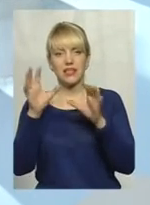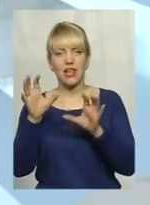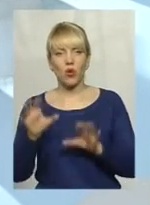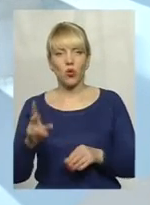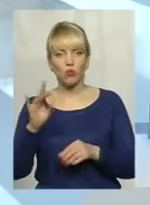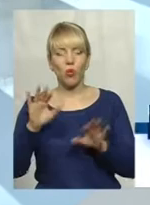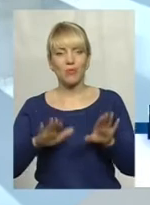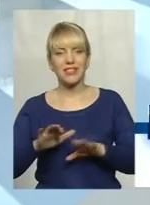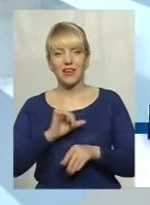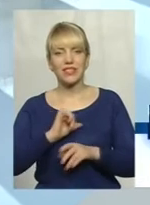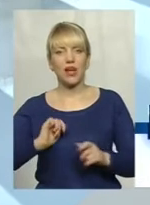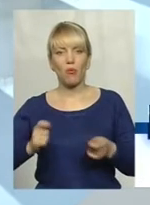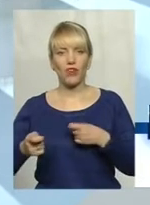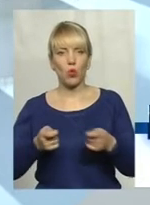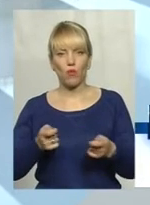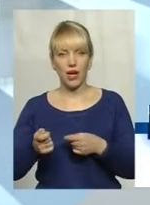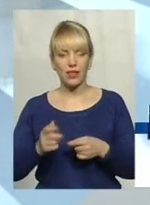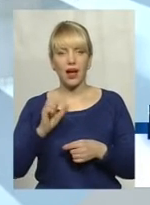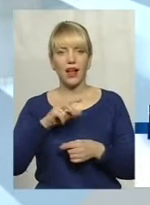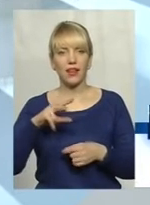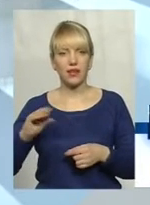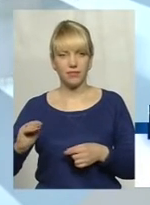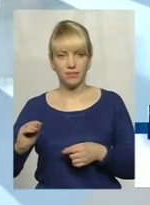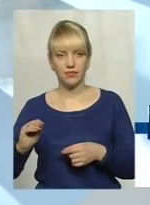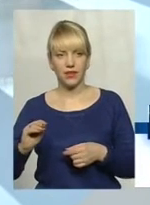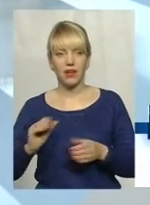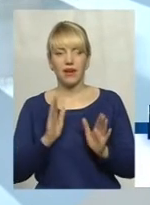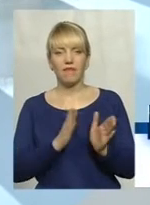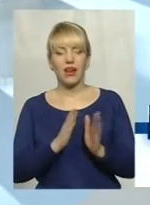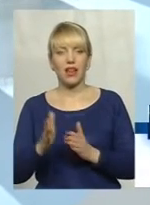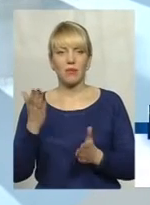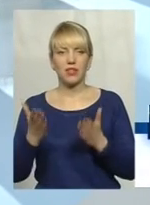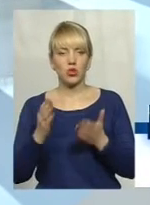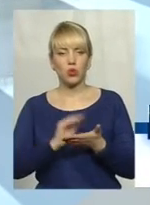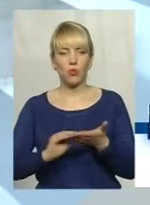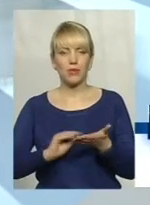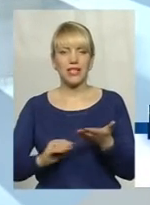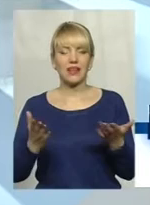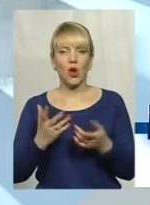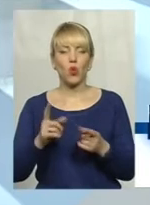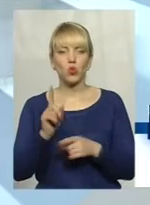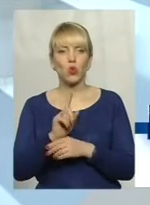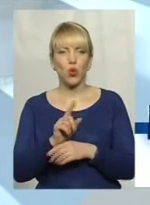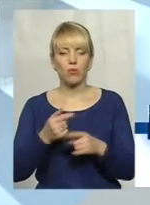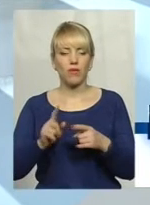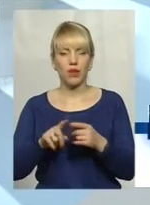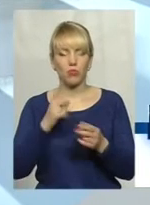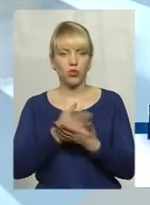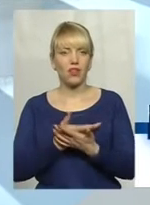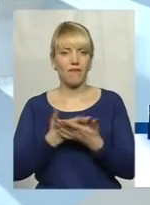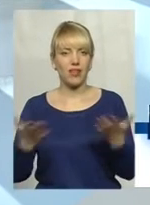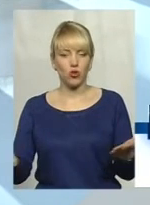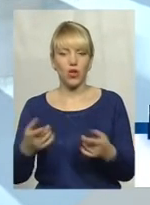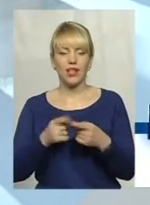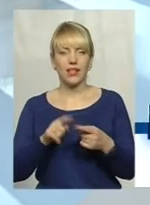про статус депутата місцевих рад. Але в регламенті, якщо прописати якусь норму, то вона буде на виду, і нею зможуть